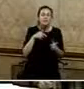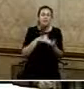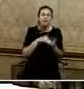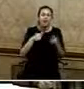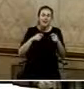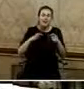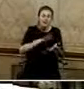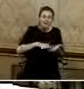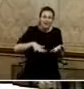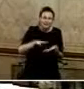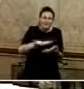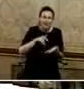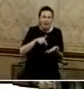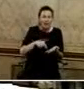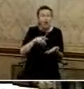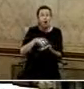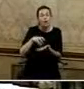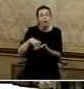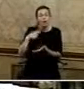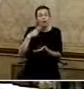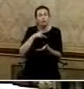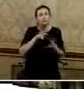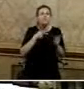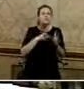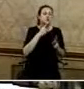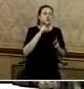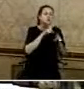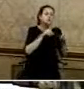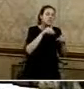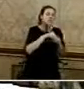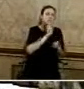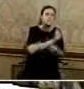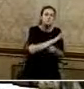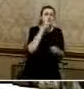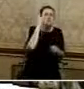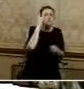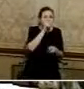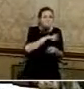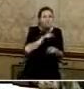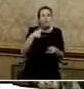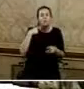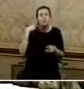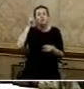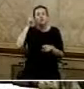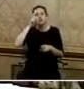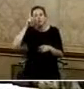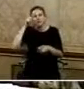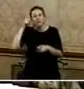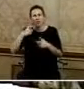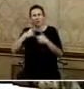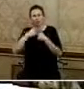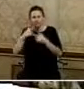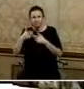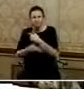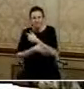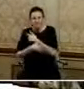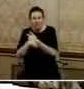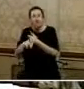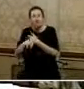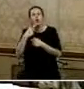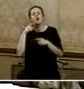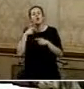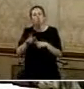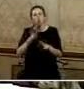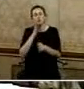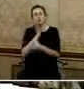više što bi dio stanova onda bio i za znanstvenu zajednicu, za socijalno ugrožene i slično. Dakle, to je nešto što